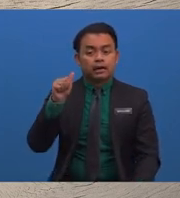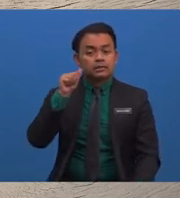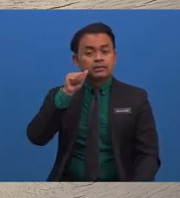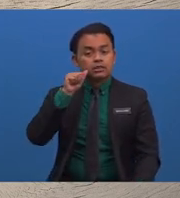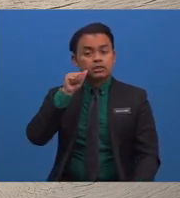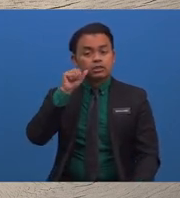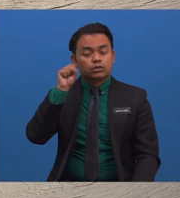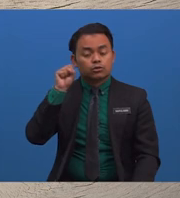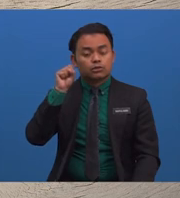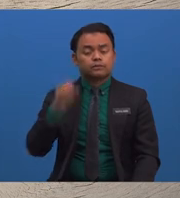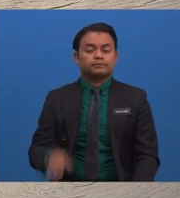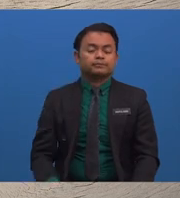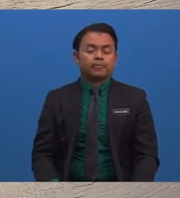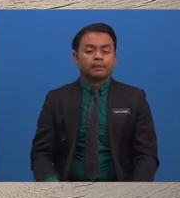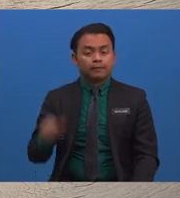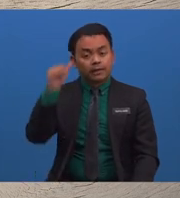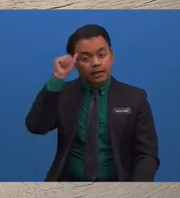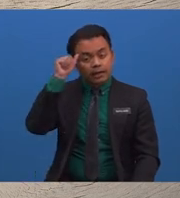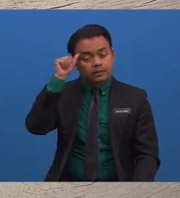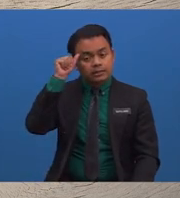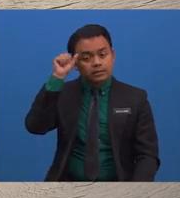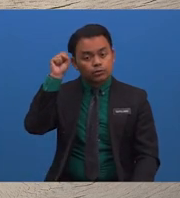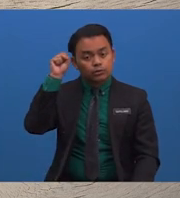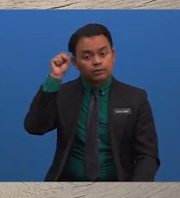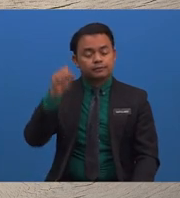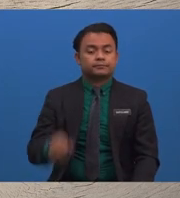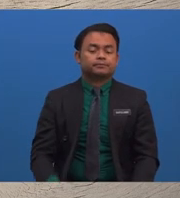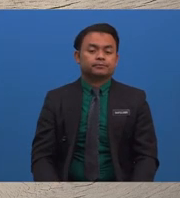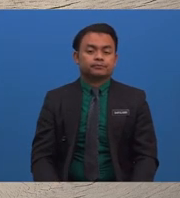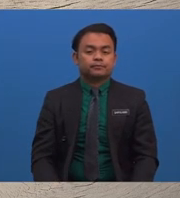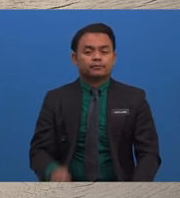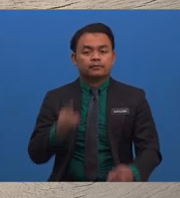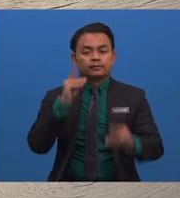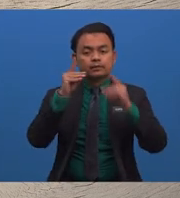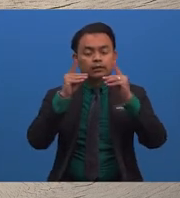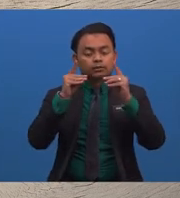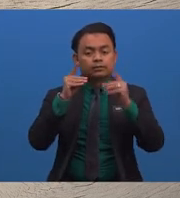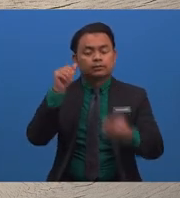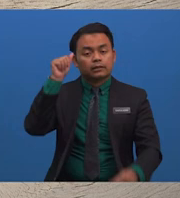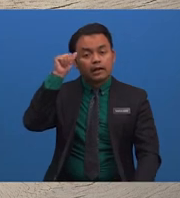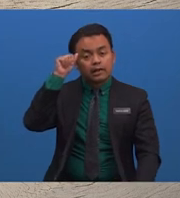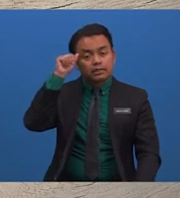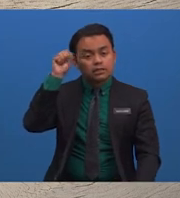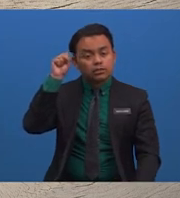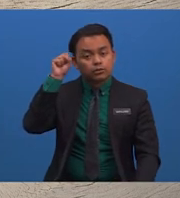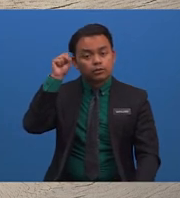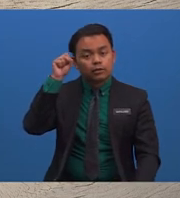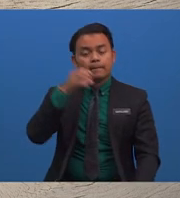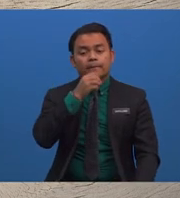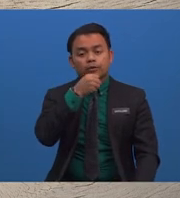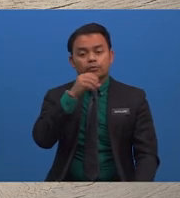Berikut ialah dialog Asrul. Saya Asrul. Asrul berumur 7